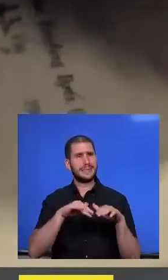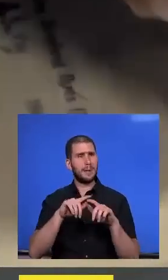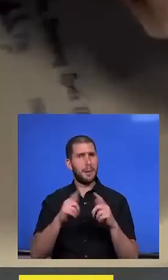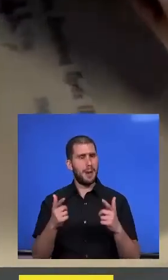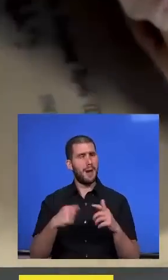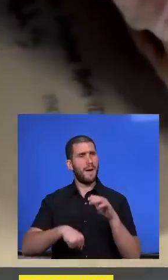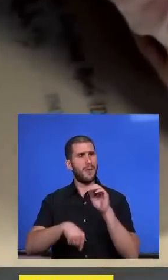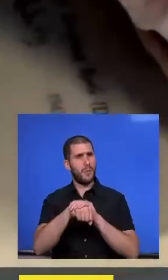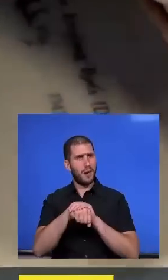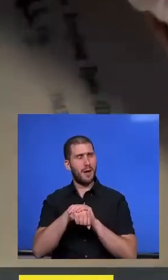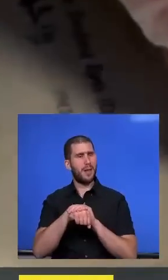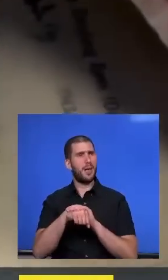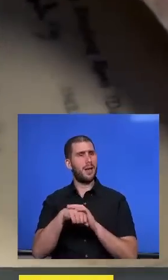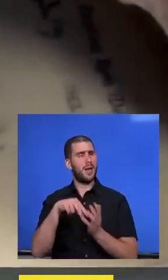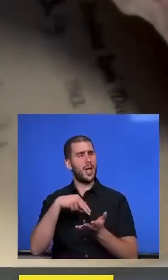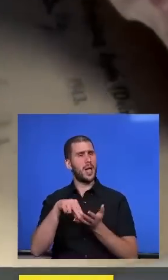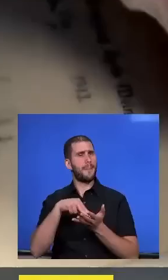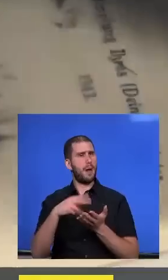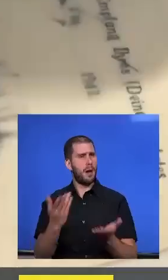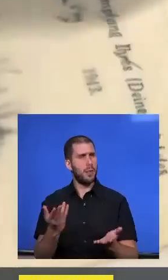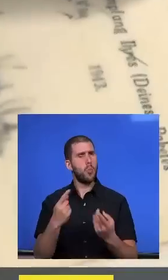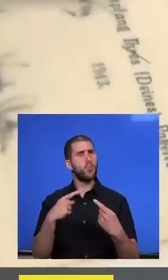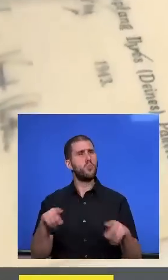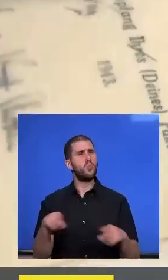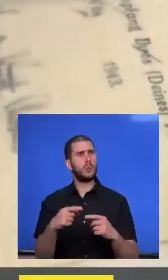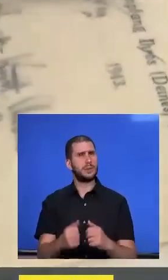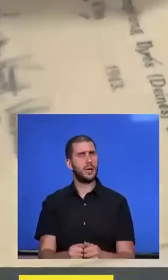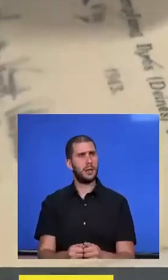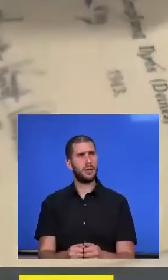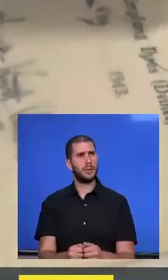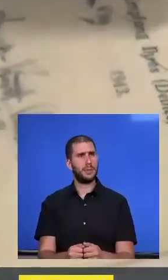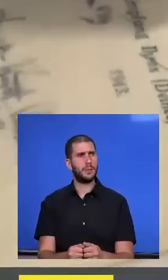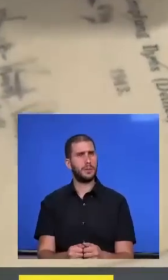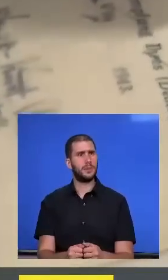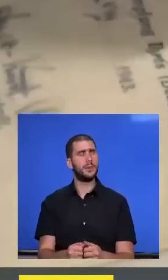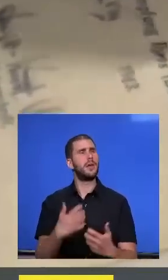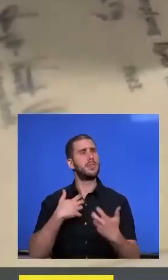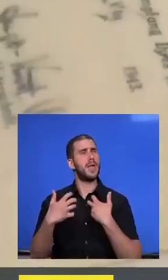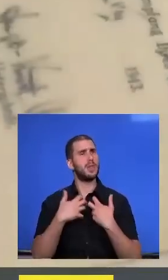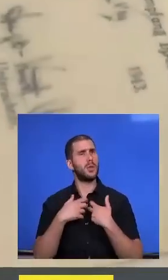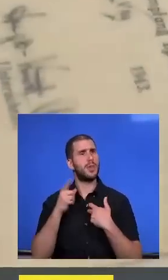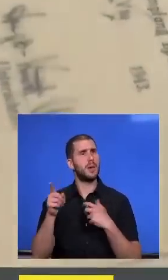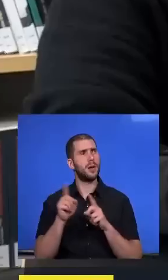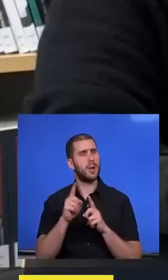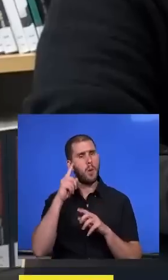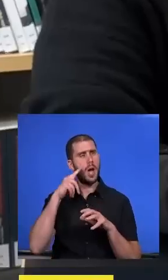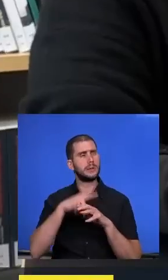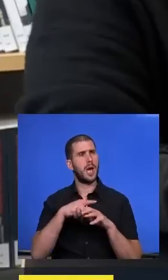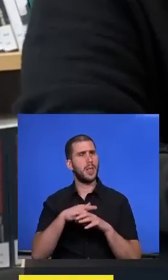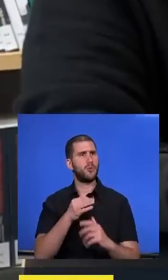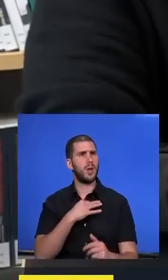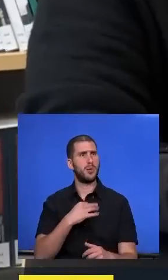Bassinbad, Fußball, Kabarett, Musik, Theater sind unsere Abwechslung.